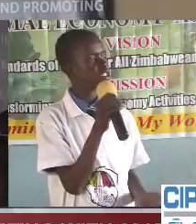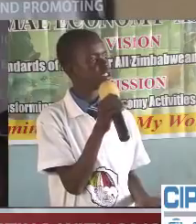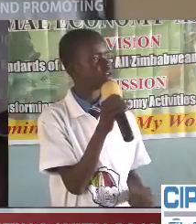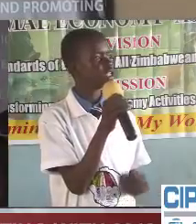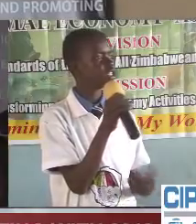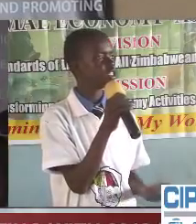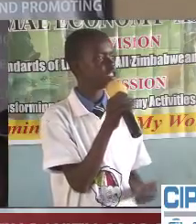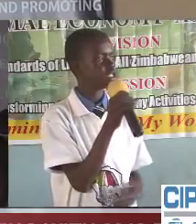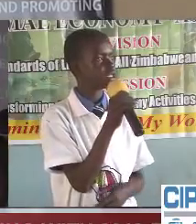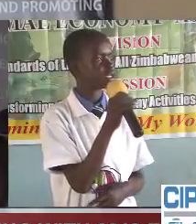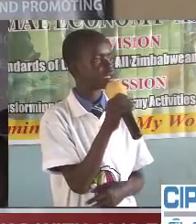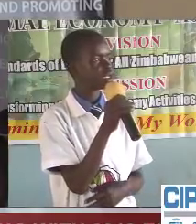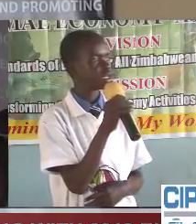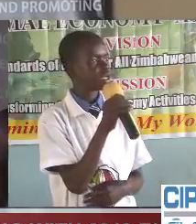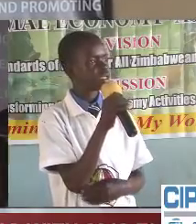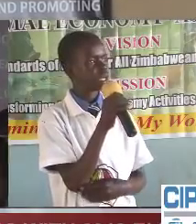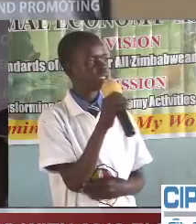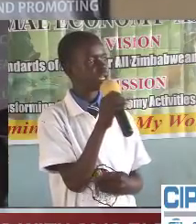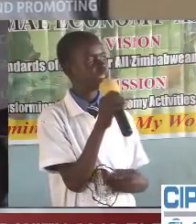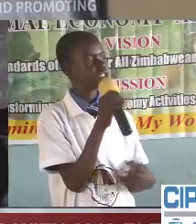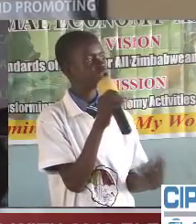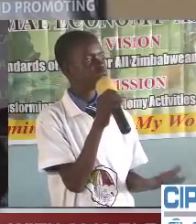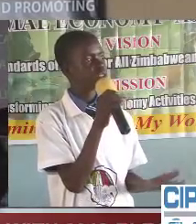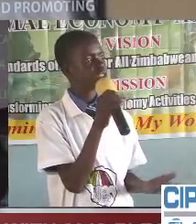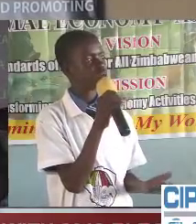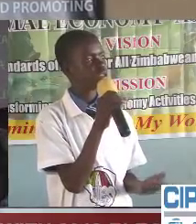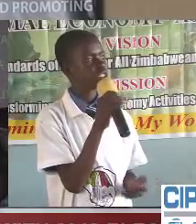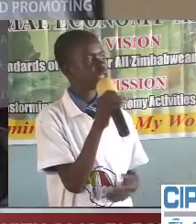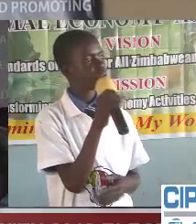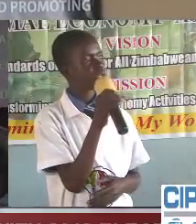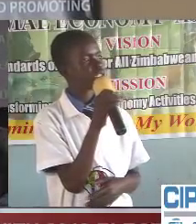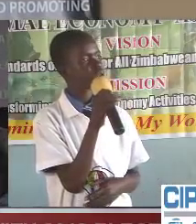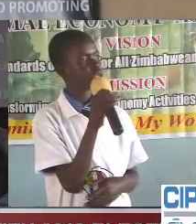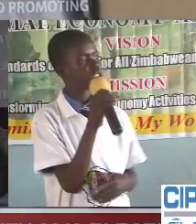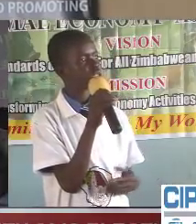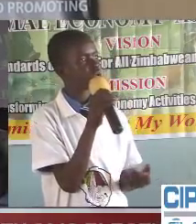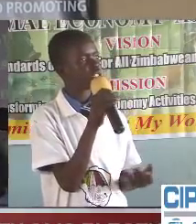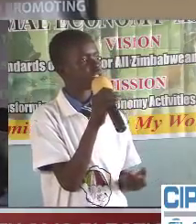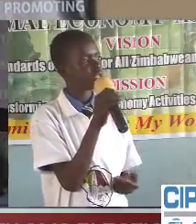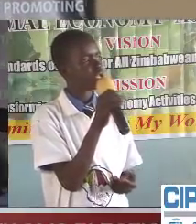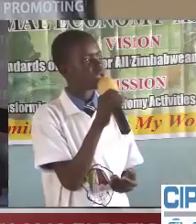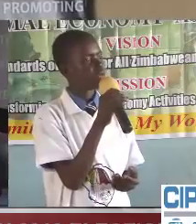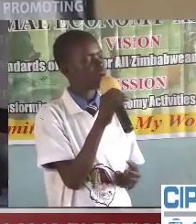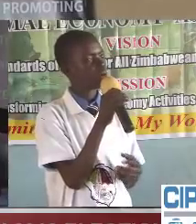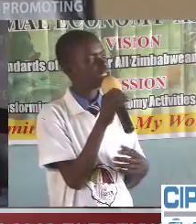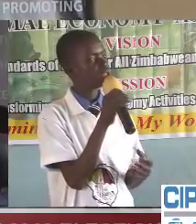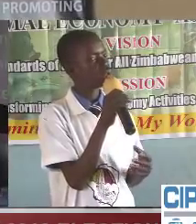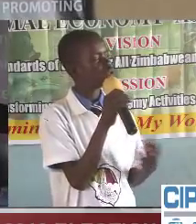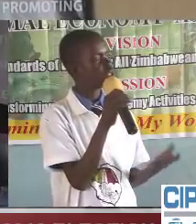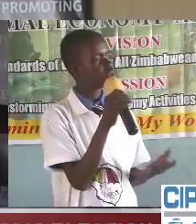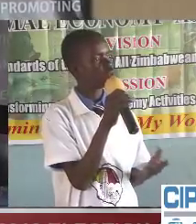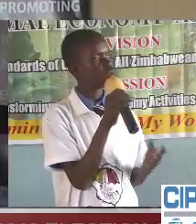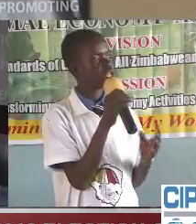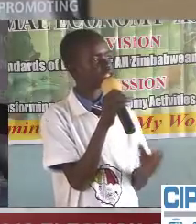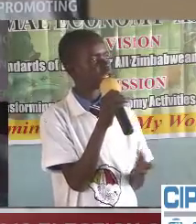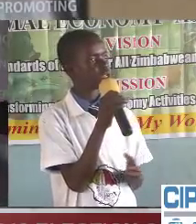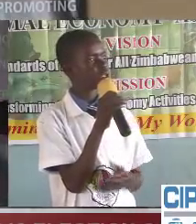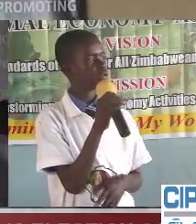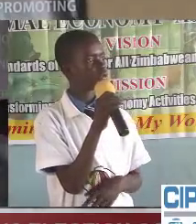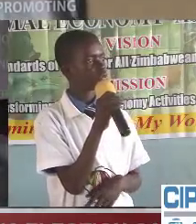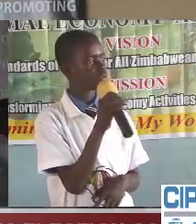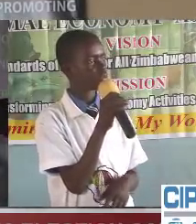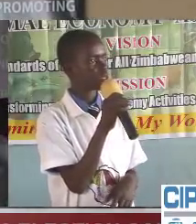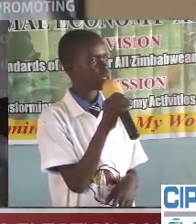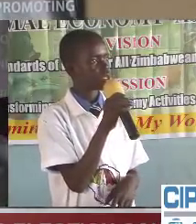havane utsinye vane chichi. Saka tanga tichikumbirisawo kuti dai matikwanisira kuti vakwanisewo kudi